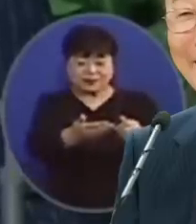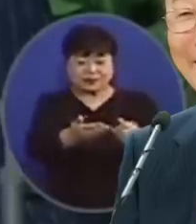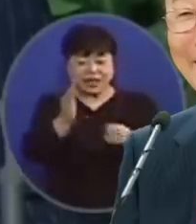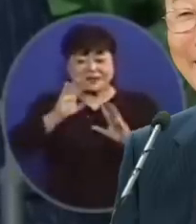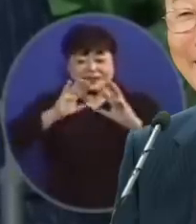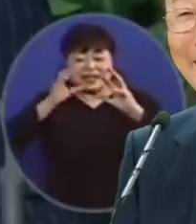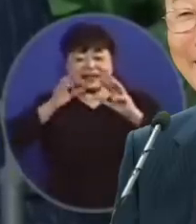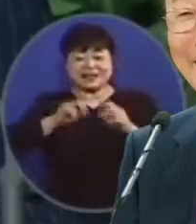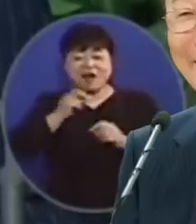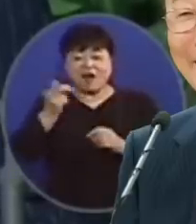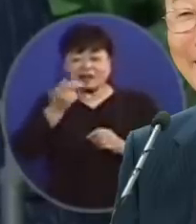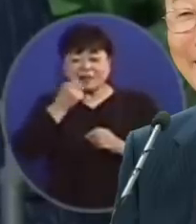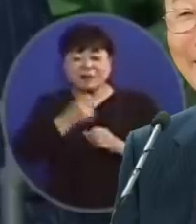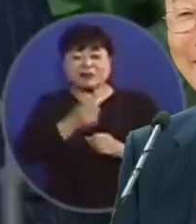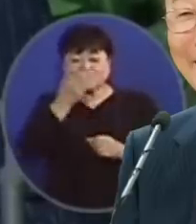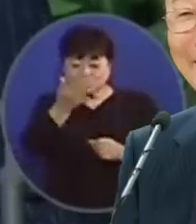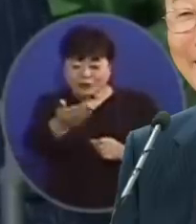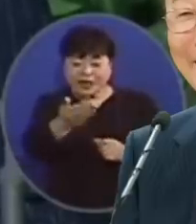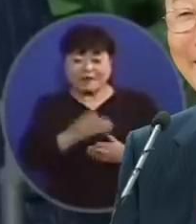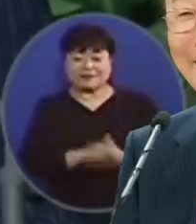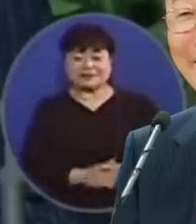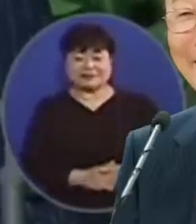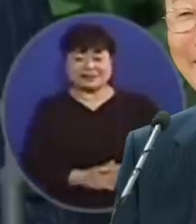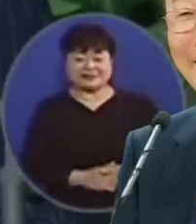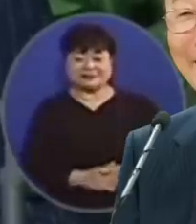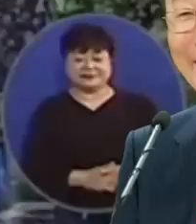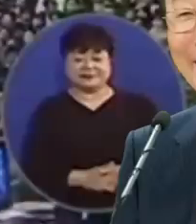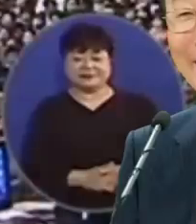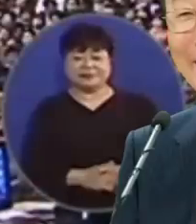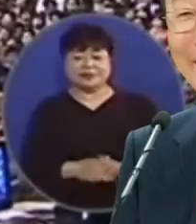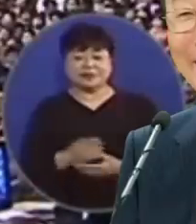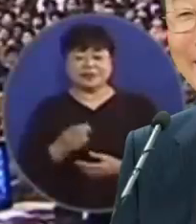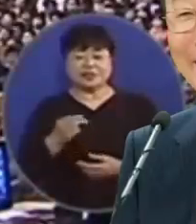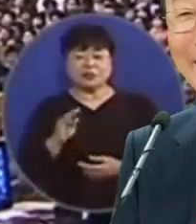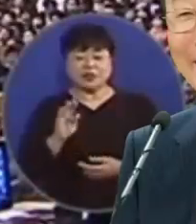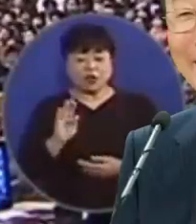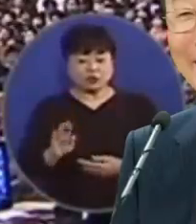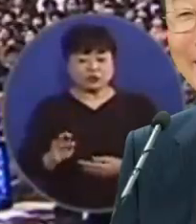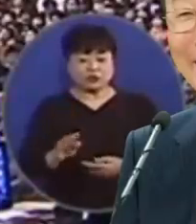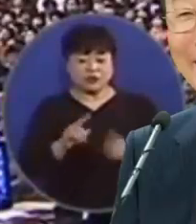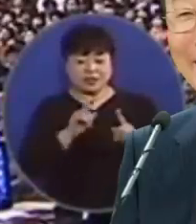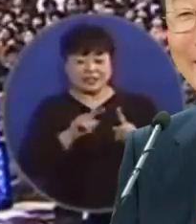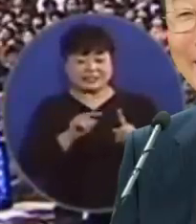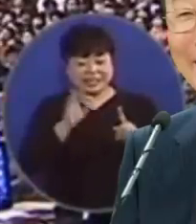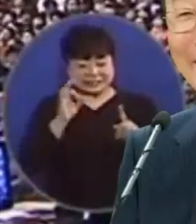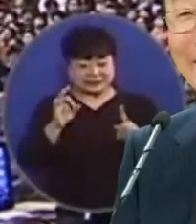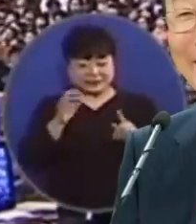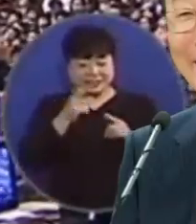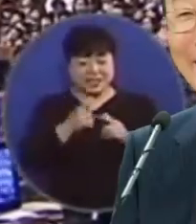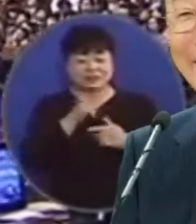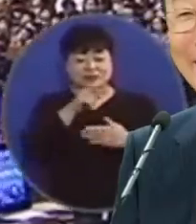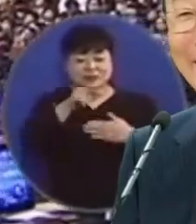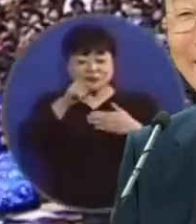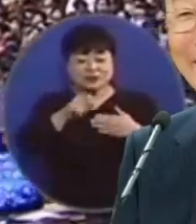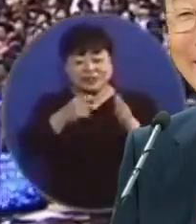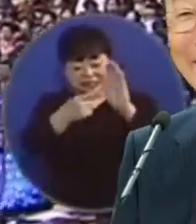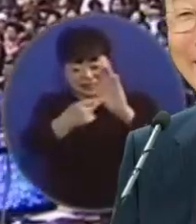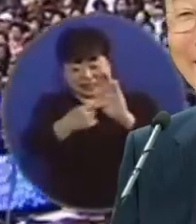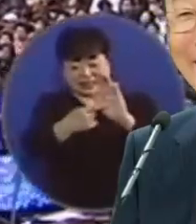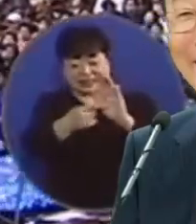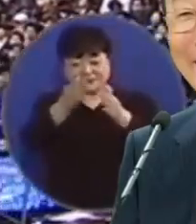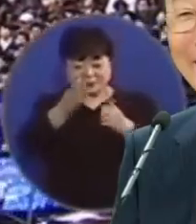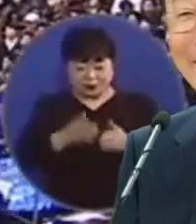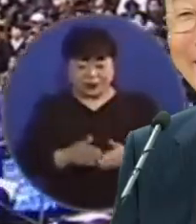천국에 영생하도록 만들어 주신 것입니다. 디모데후서 1장 10절에 이제는 우리 주 그리스도 예수의 나타나심으로